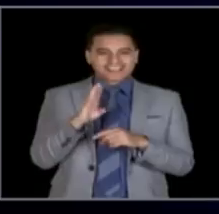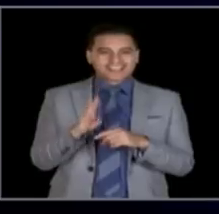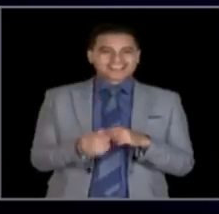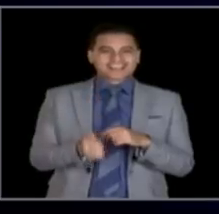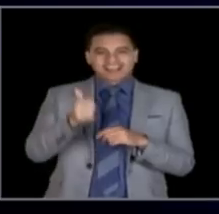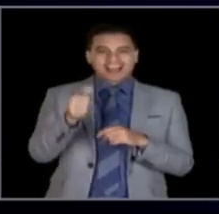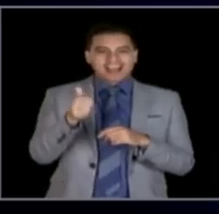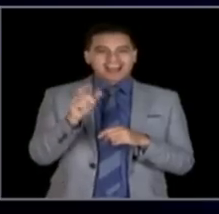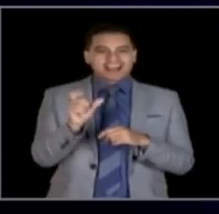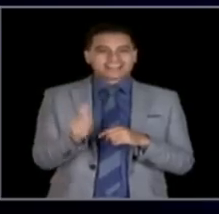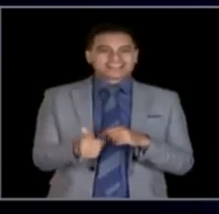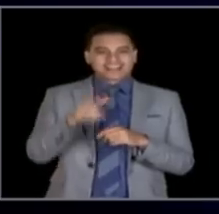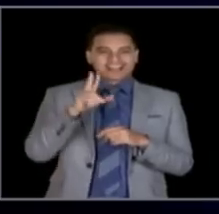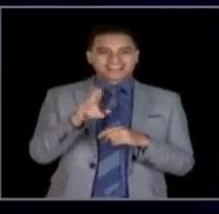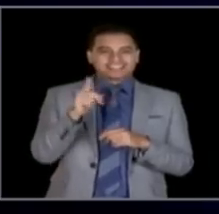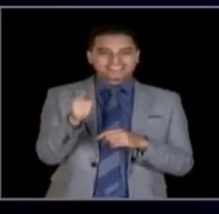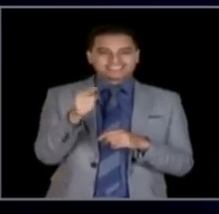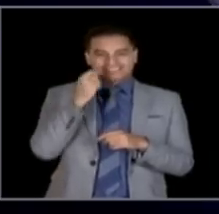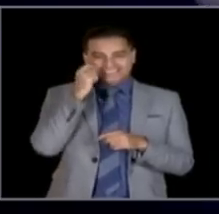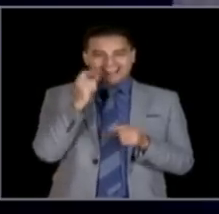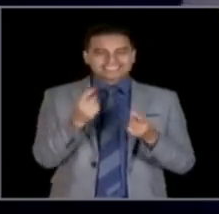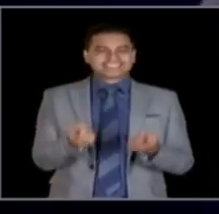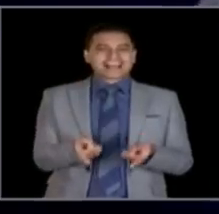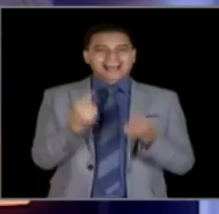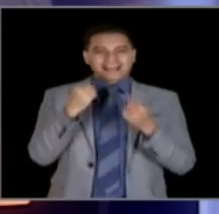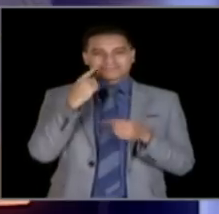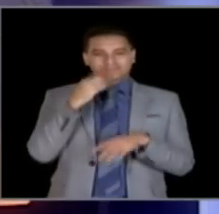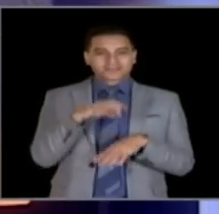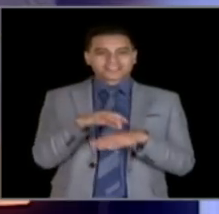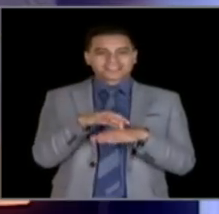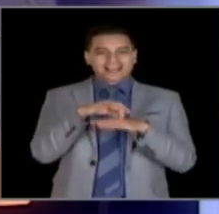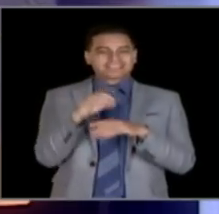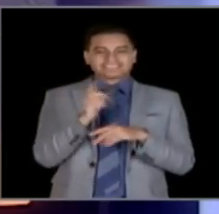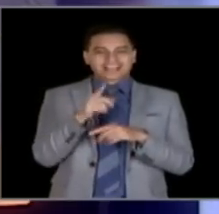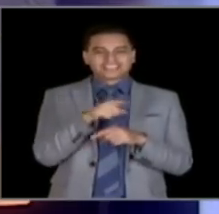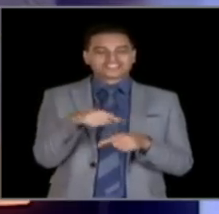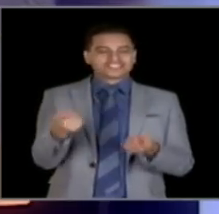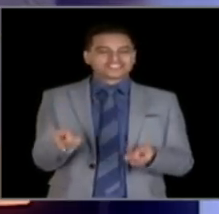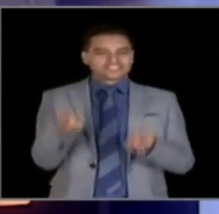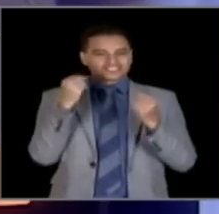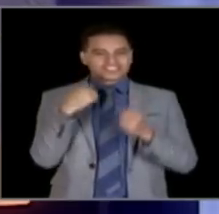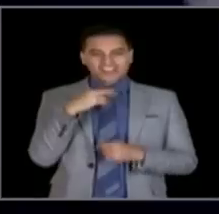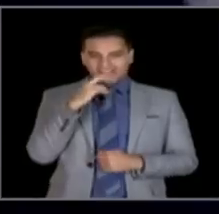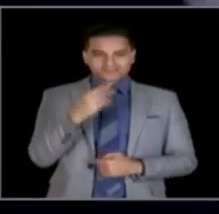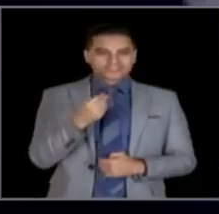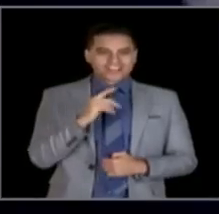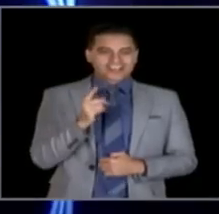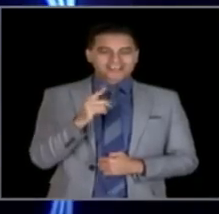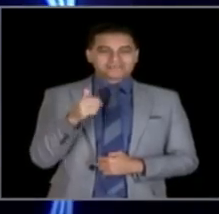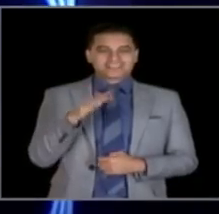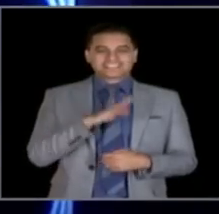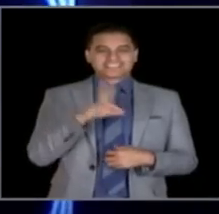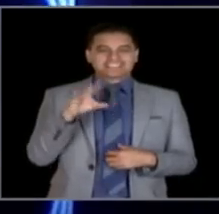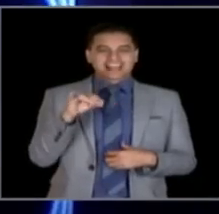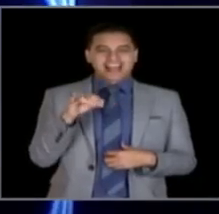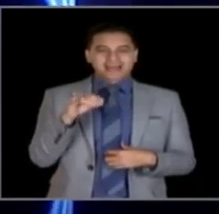أنا الكلمة دي عجباني. كائنات حساسة. بصي أنا مش هقدر أتكلم بعد الجملة دي. إسلام جابر، إزي